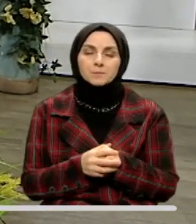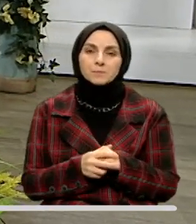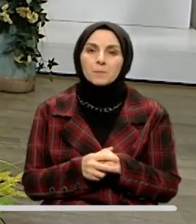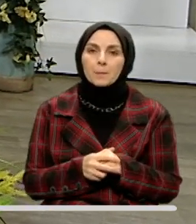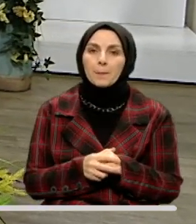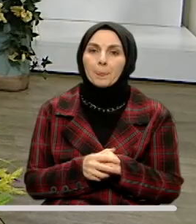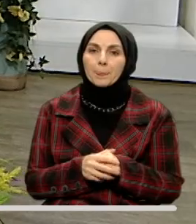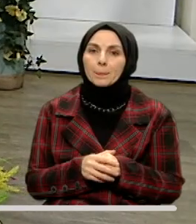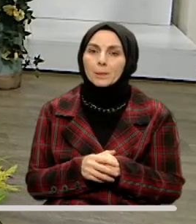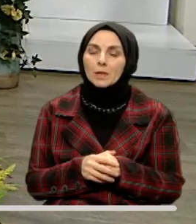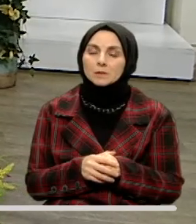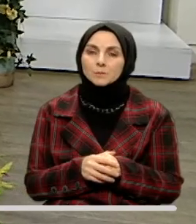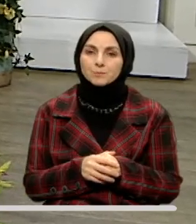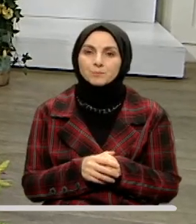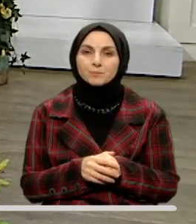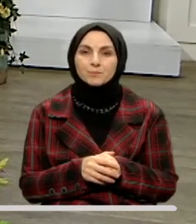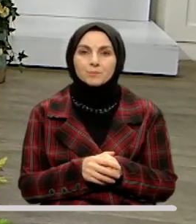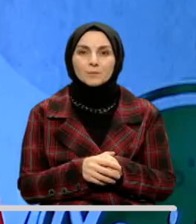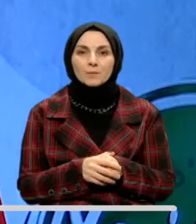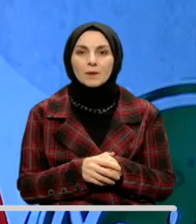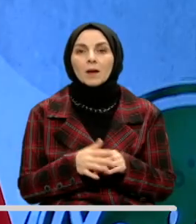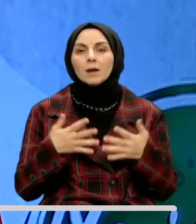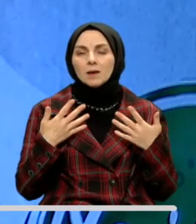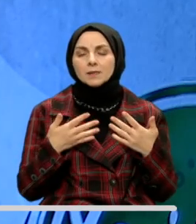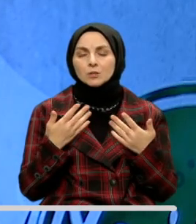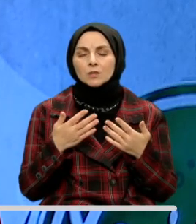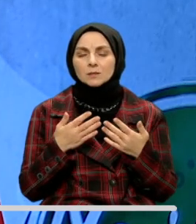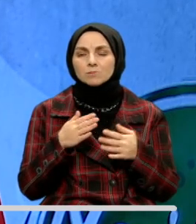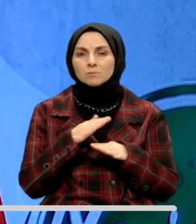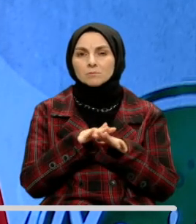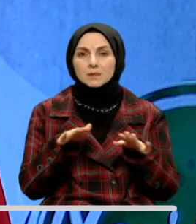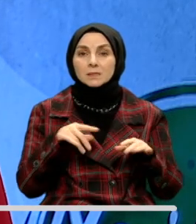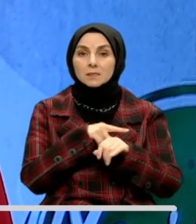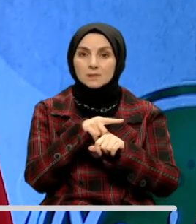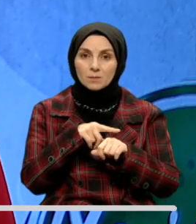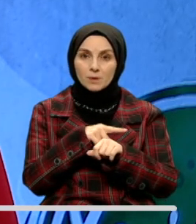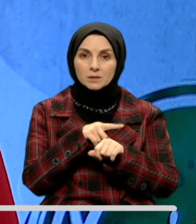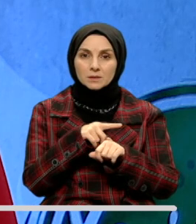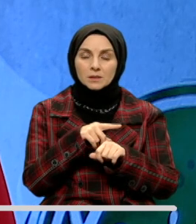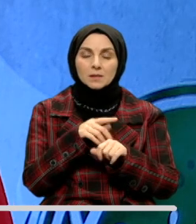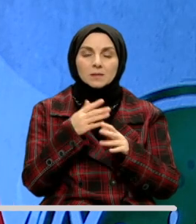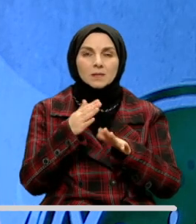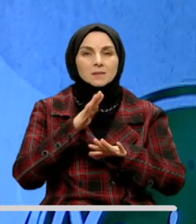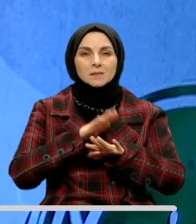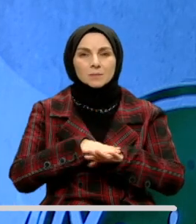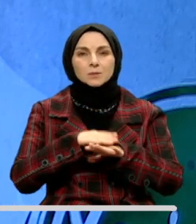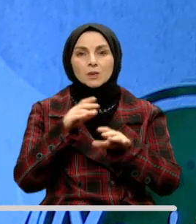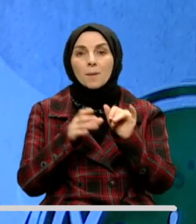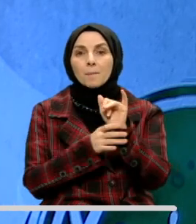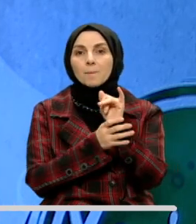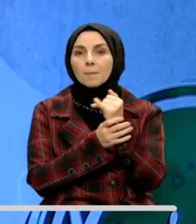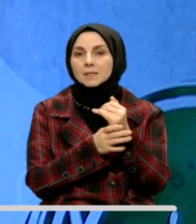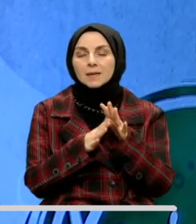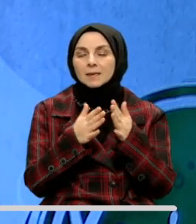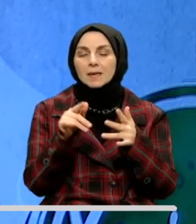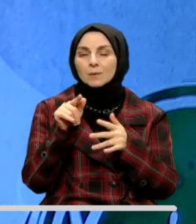geliyor musun? Evet, aynen bu şekilde oluyor. Hani motivasyonum düştüğü zaman sonuç olarak yapacağım şey hani mesleğe geçtiğim